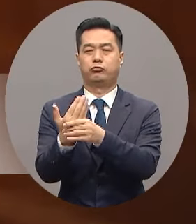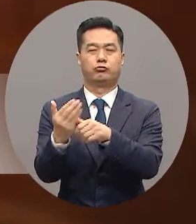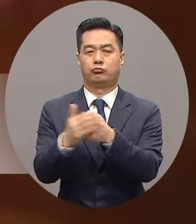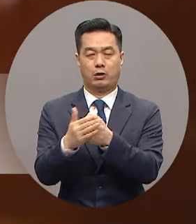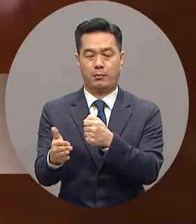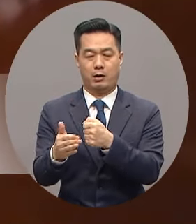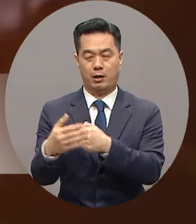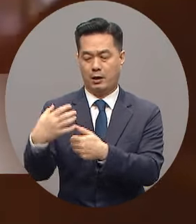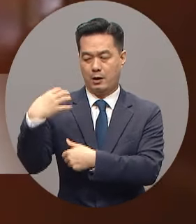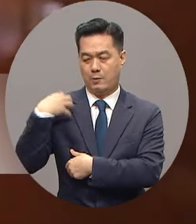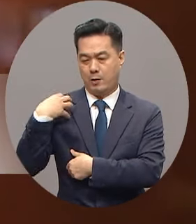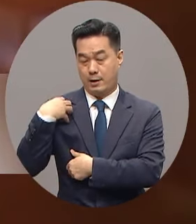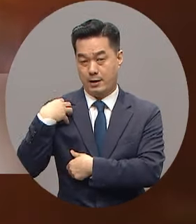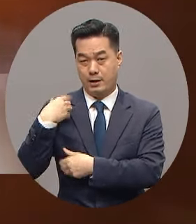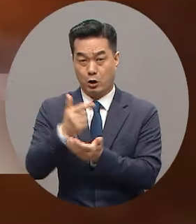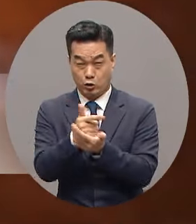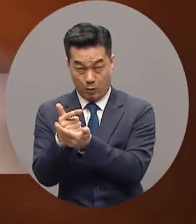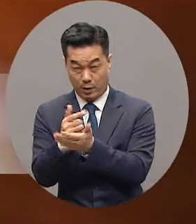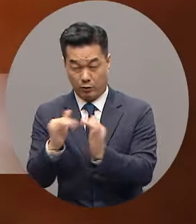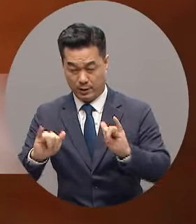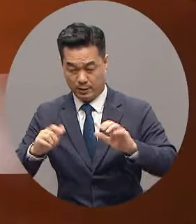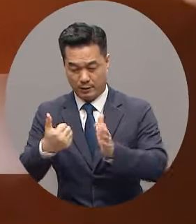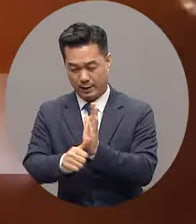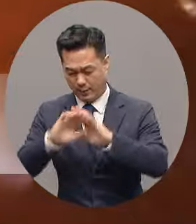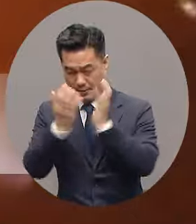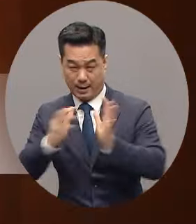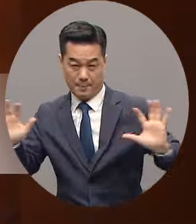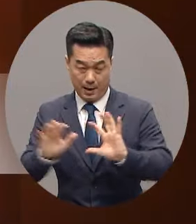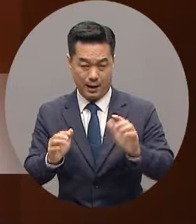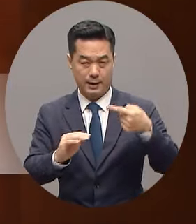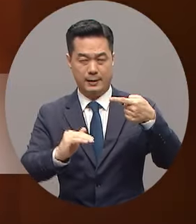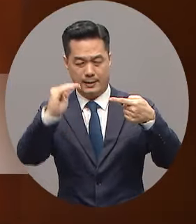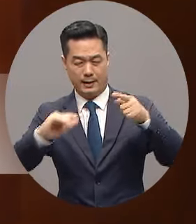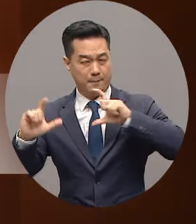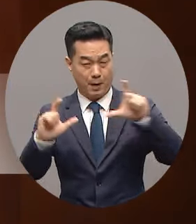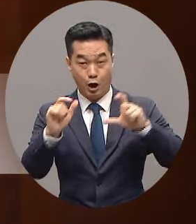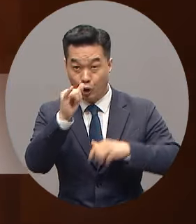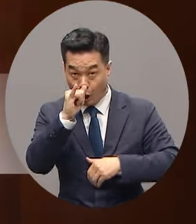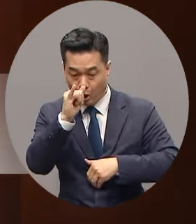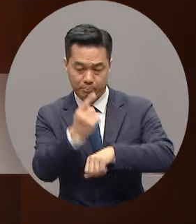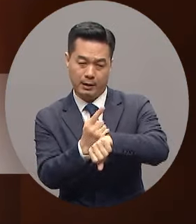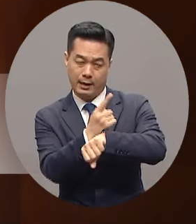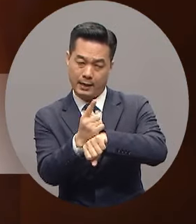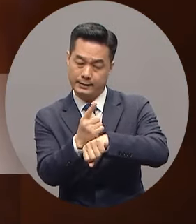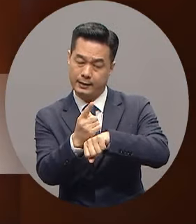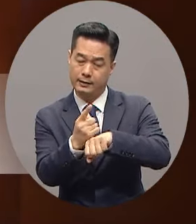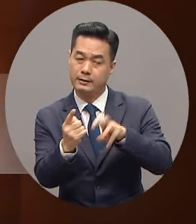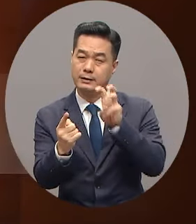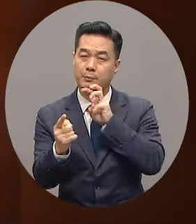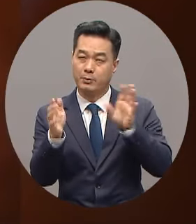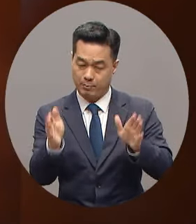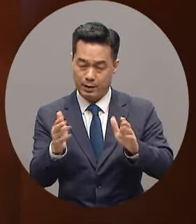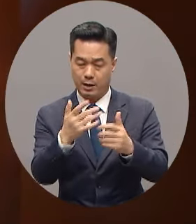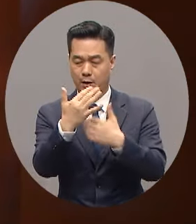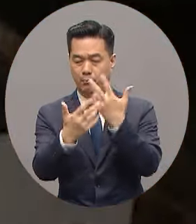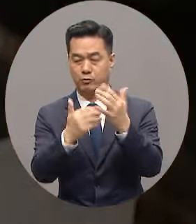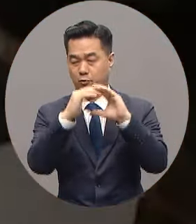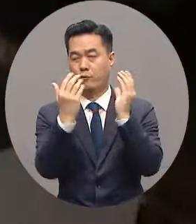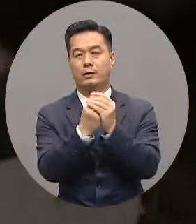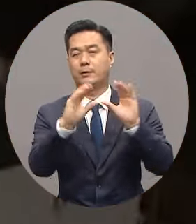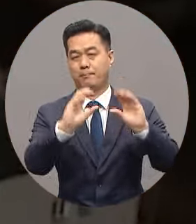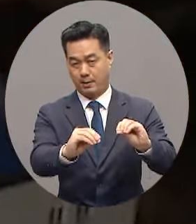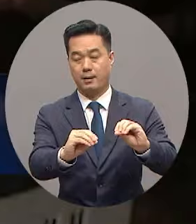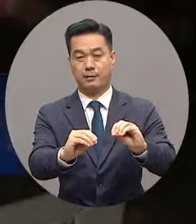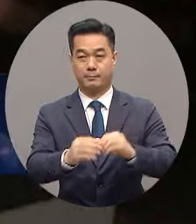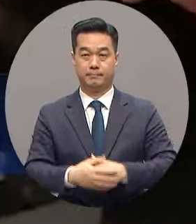관할 소방서의 인력과 장비를 모두 동원하는 대응 1단계까지 내렸고 약 1시간 반 만에 불을 완전히 껐습니다.